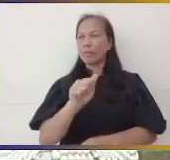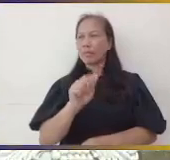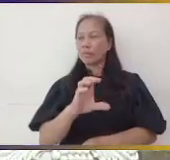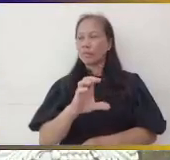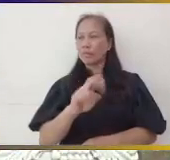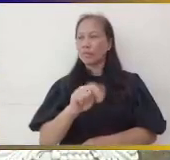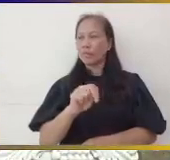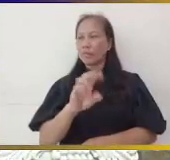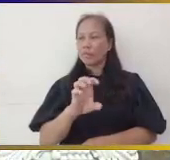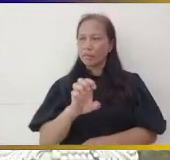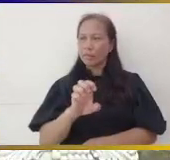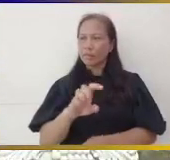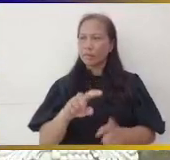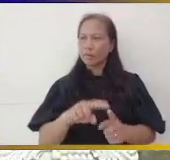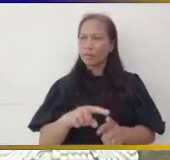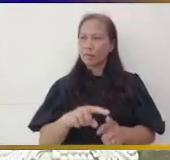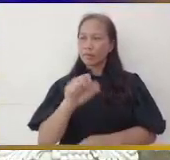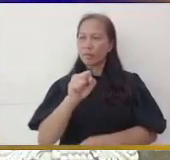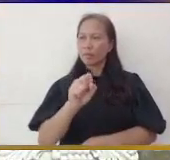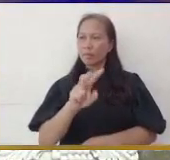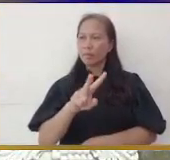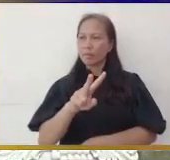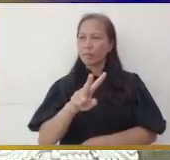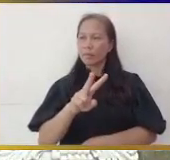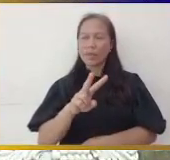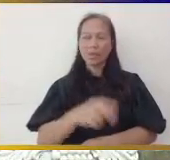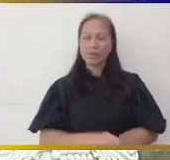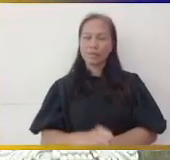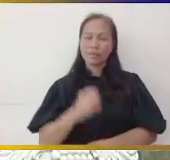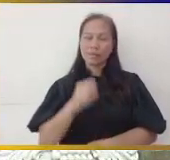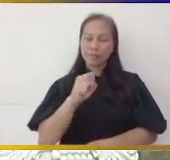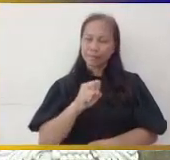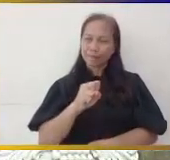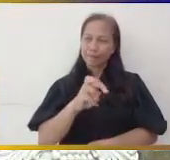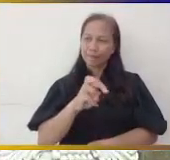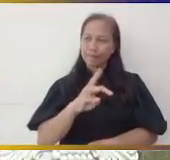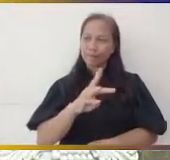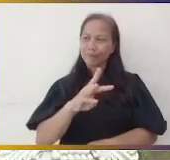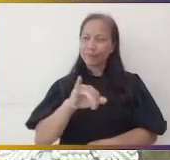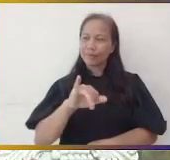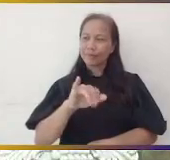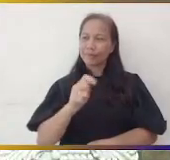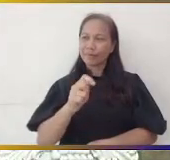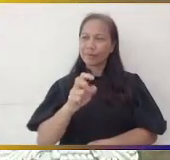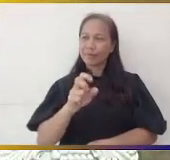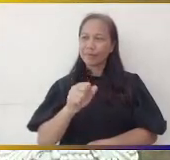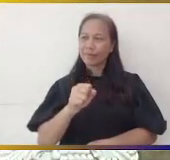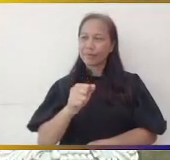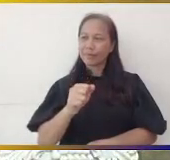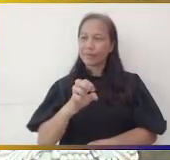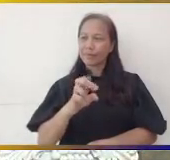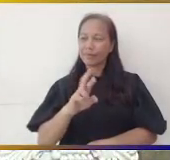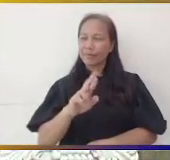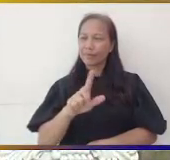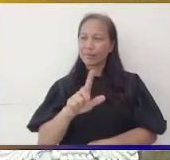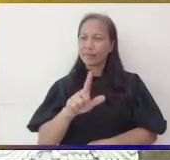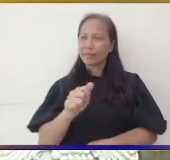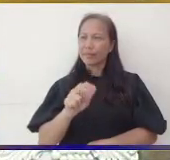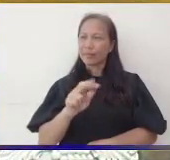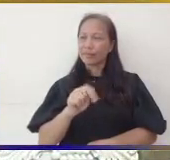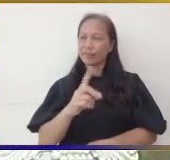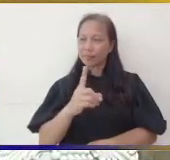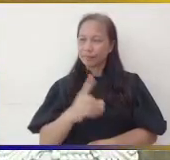nalipatan niyang lugar and after as far as the history is concerned after the death of Pope innocent II in